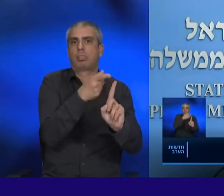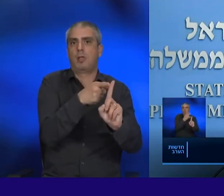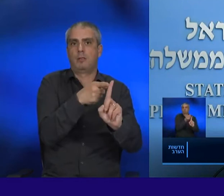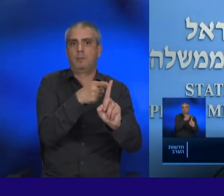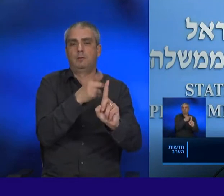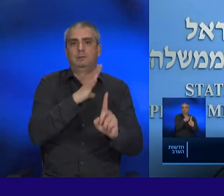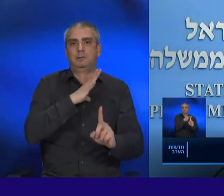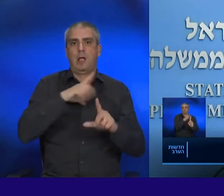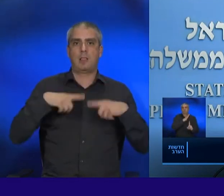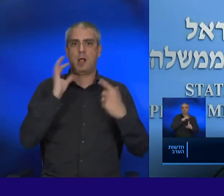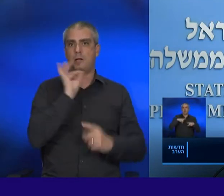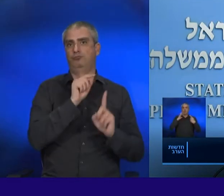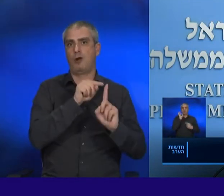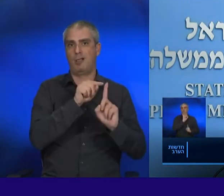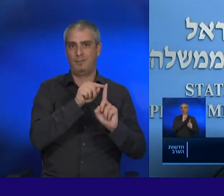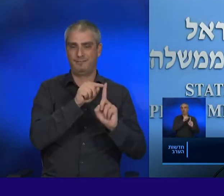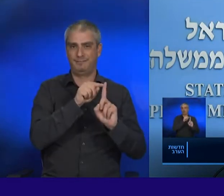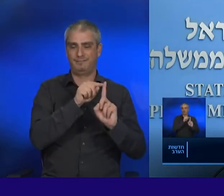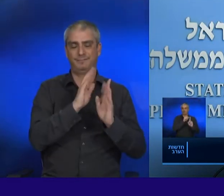אותם ונסכן את החיים שלהם